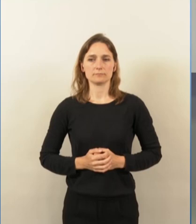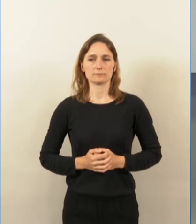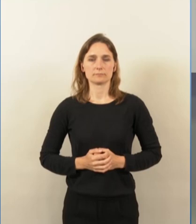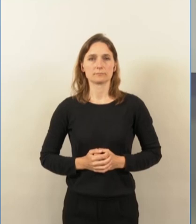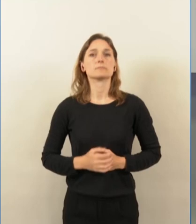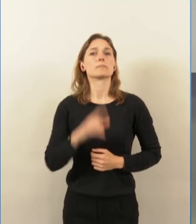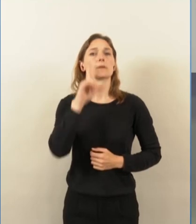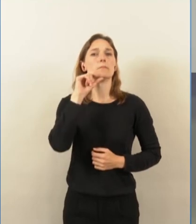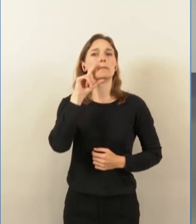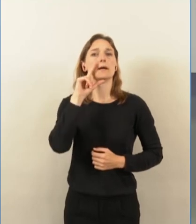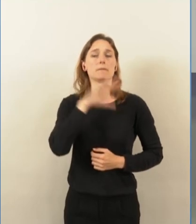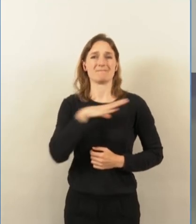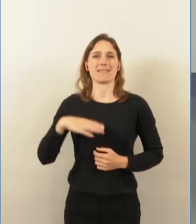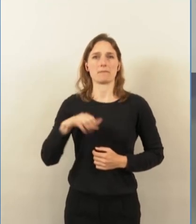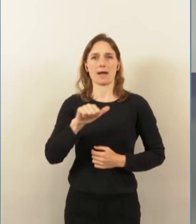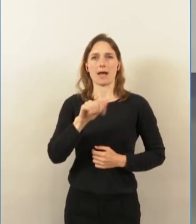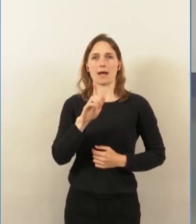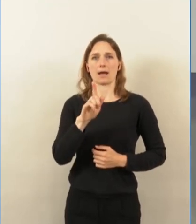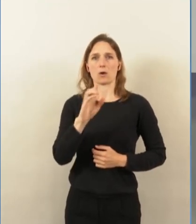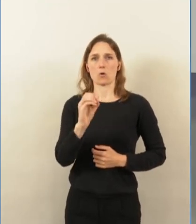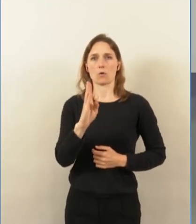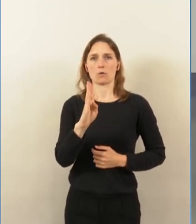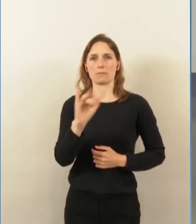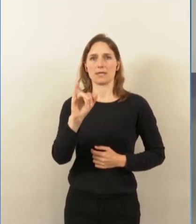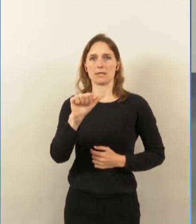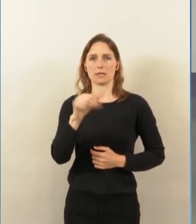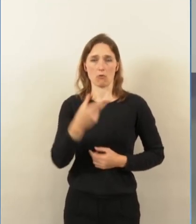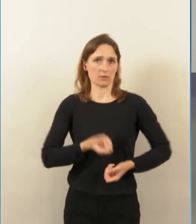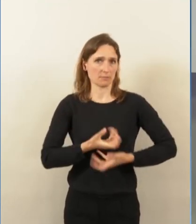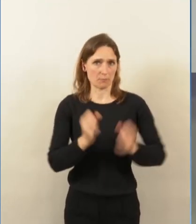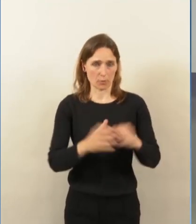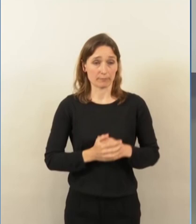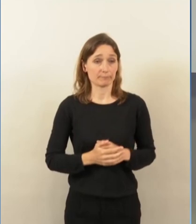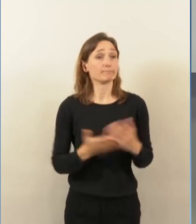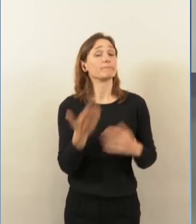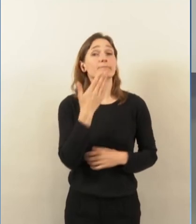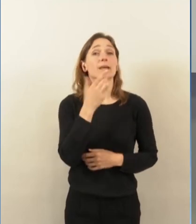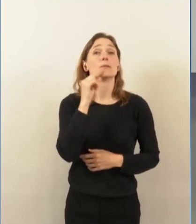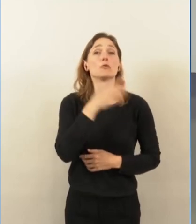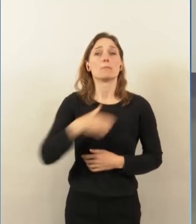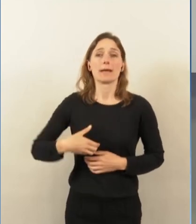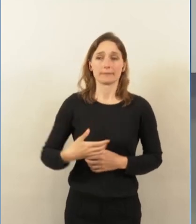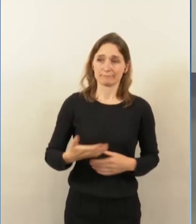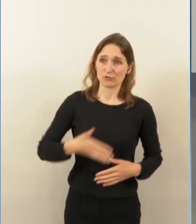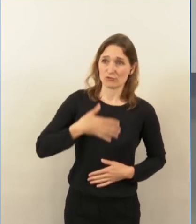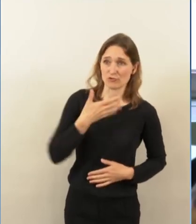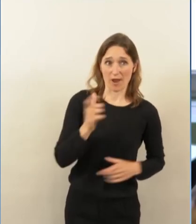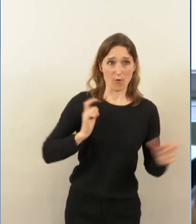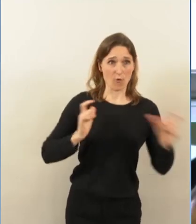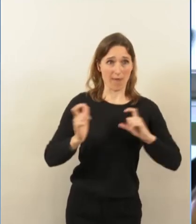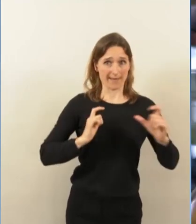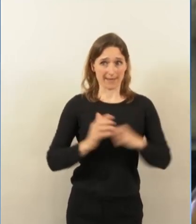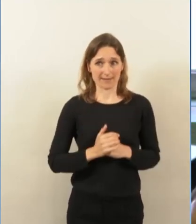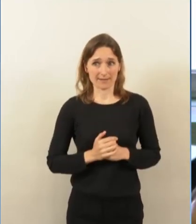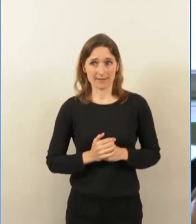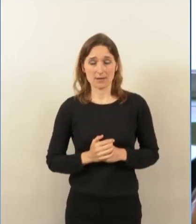vous avez la parole merci merci Monsieur le Maire mes chers collègues je pense que